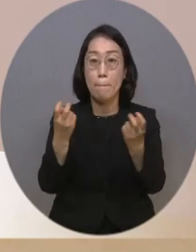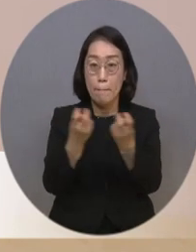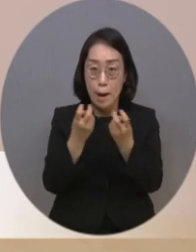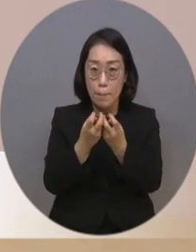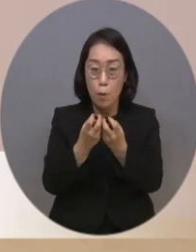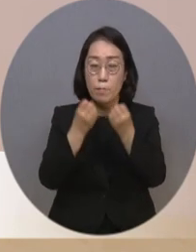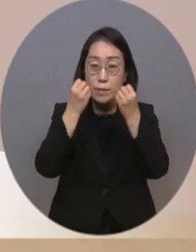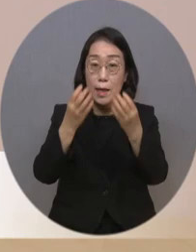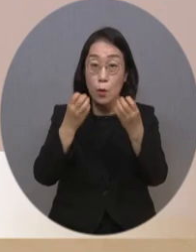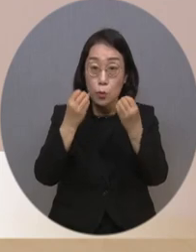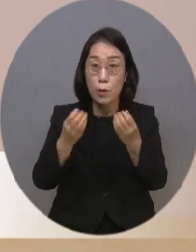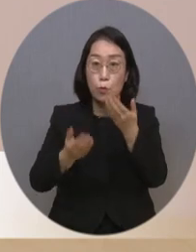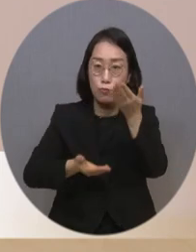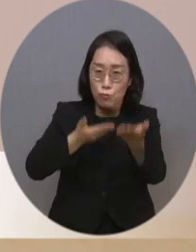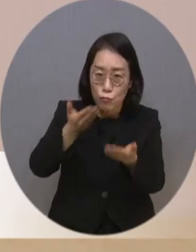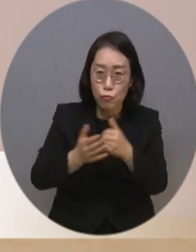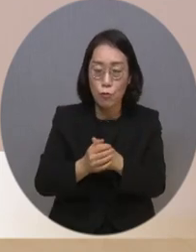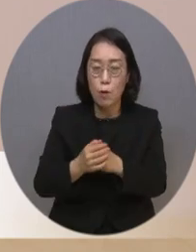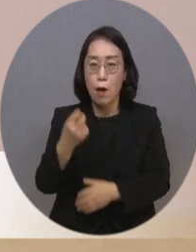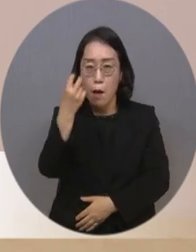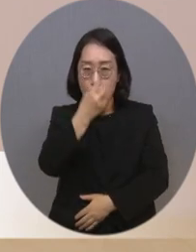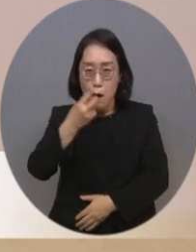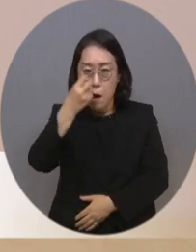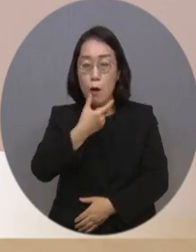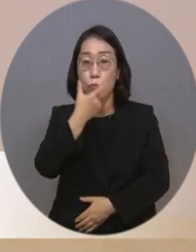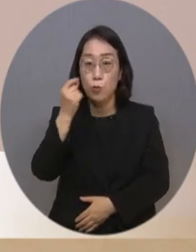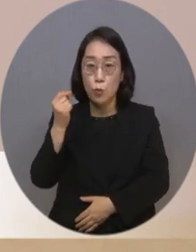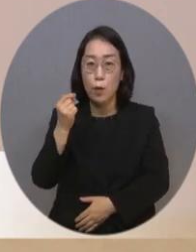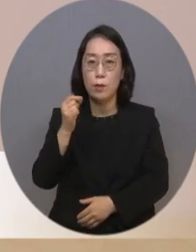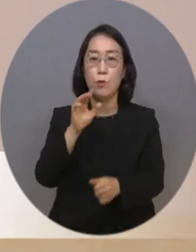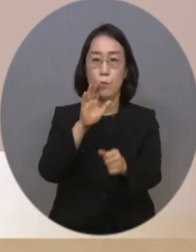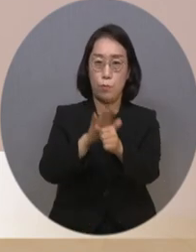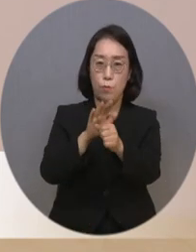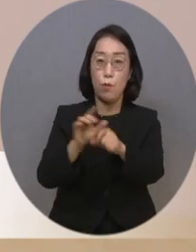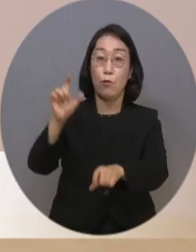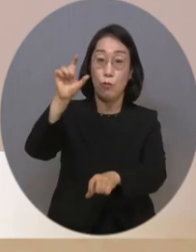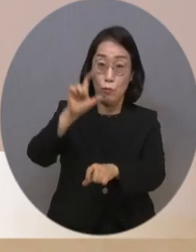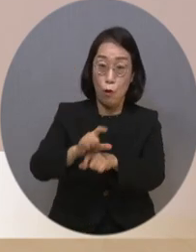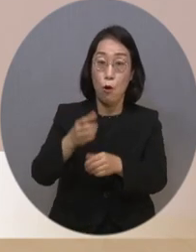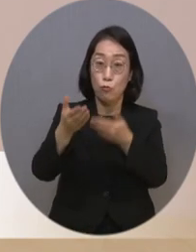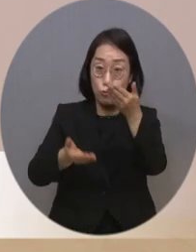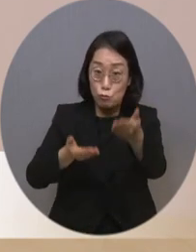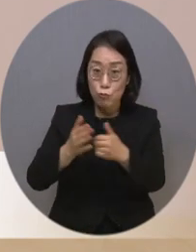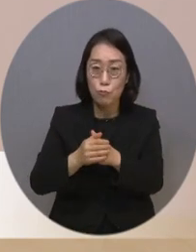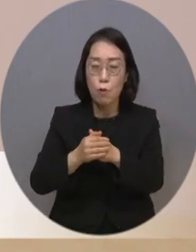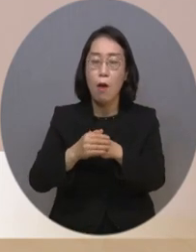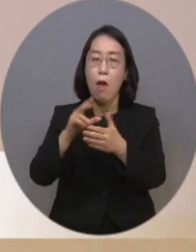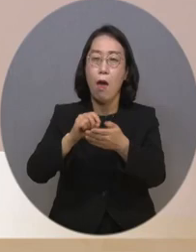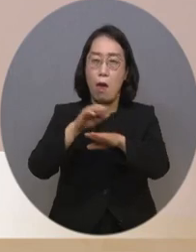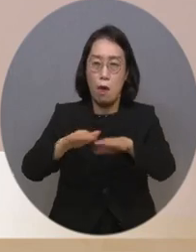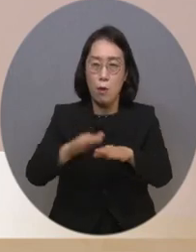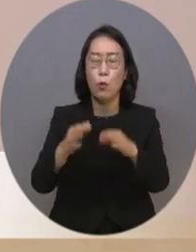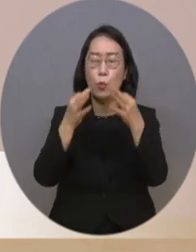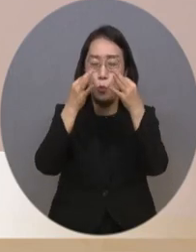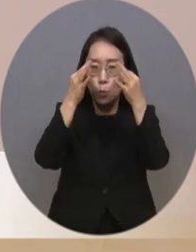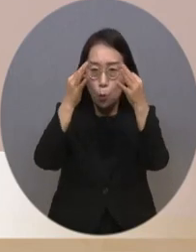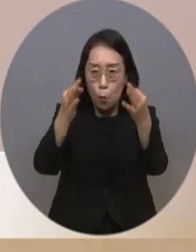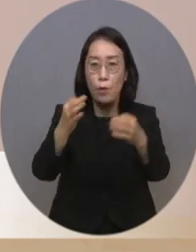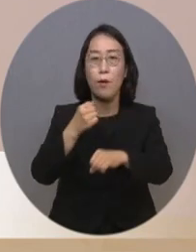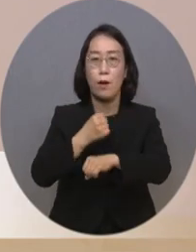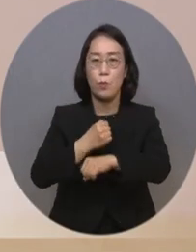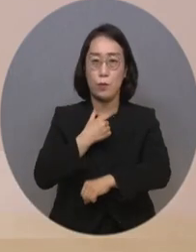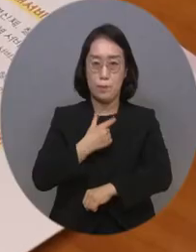발굴하고 사업 모니터링을 통해 부족한 점을 보완하는 등 저출산 문제 해결을 위해 최선을 다하고자